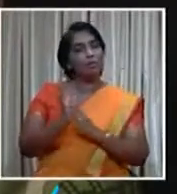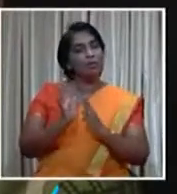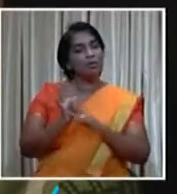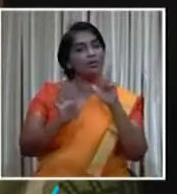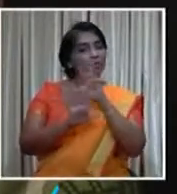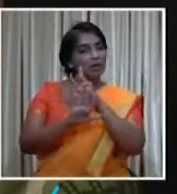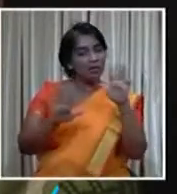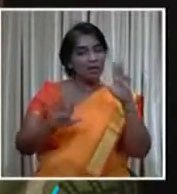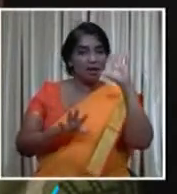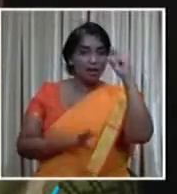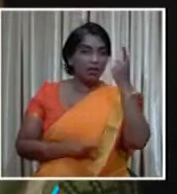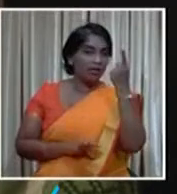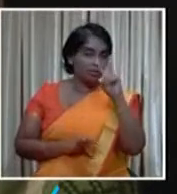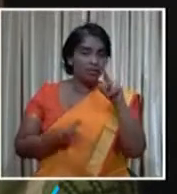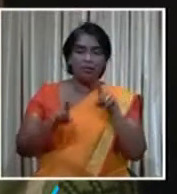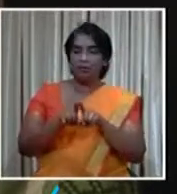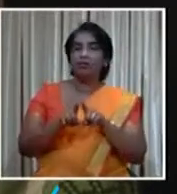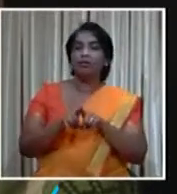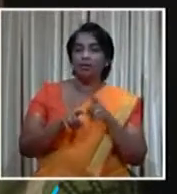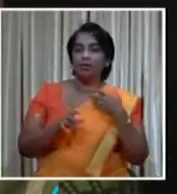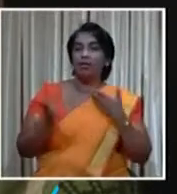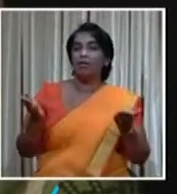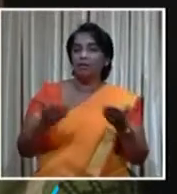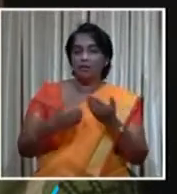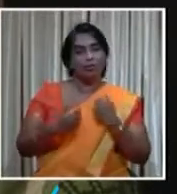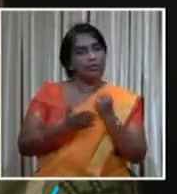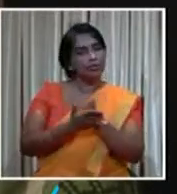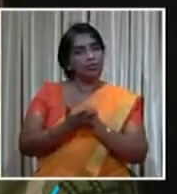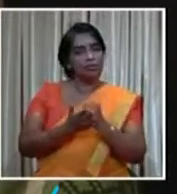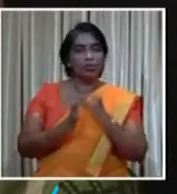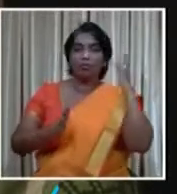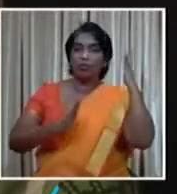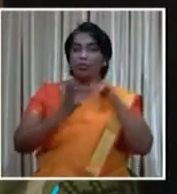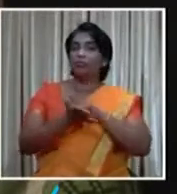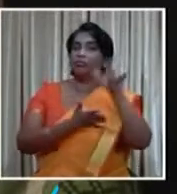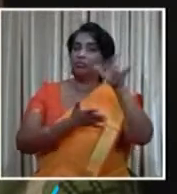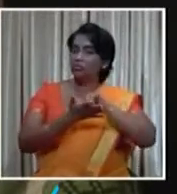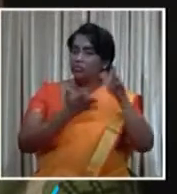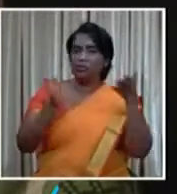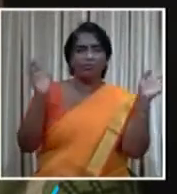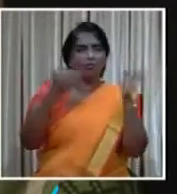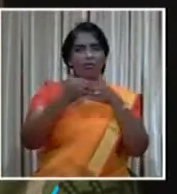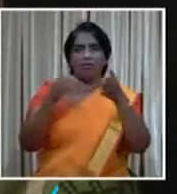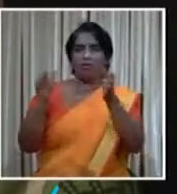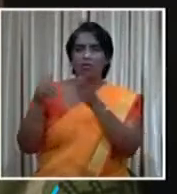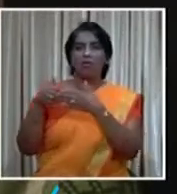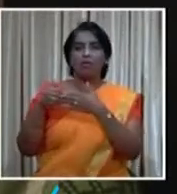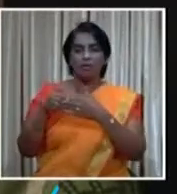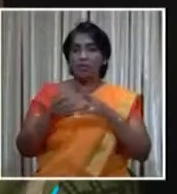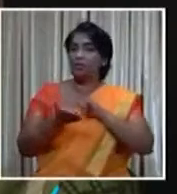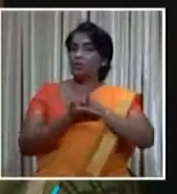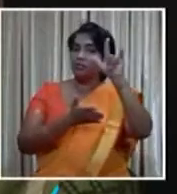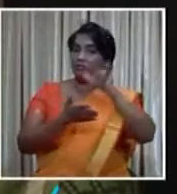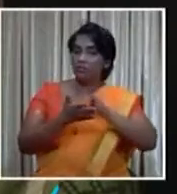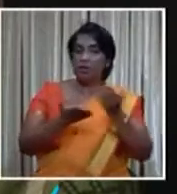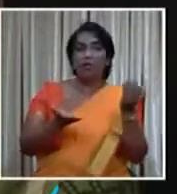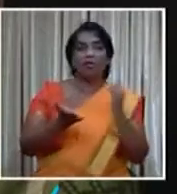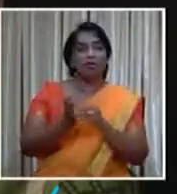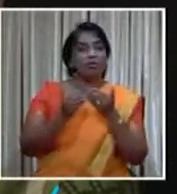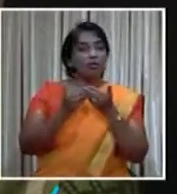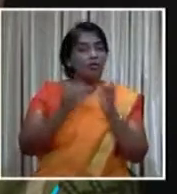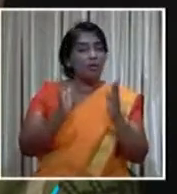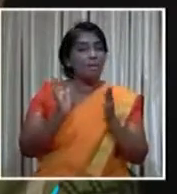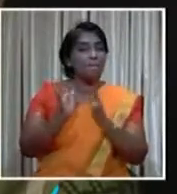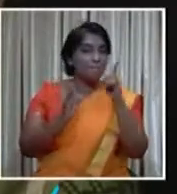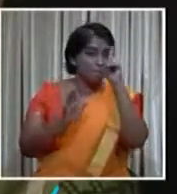වෙනිදා මැදම රාත්‍රිය වන විට අපේ සියලු ජාත්‍යන්තර ගුවන් තොටුපළවල් වසා දැමුවා. ගුවන් තොටුපළවල් නැවත විවෘත කෙරුණේ